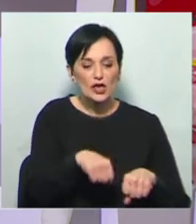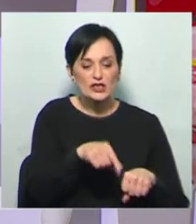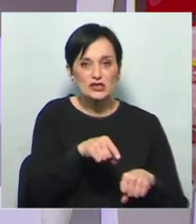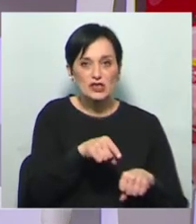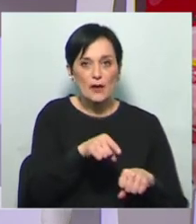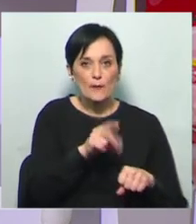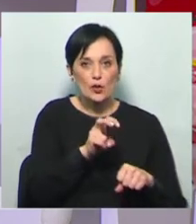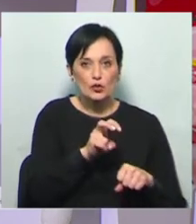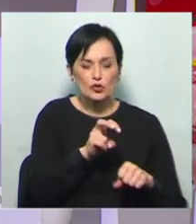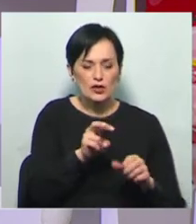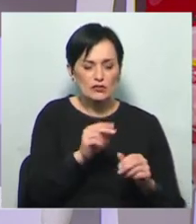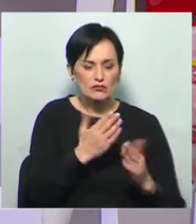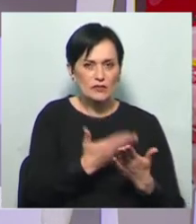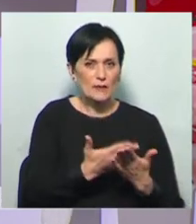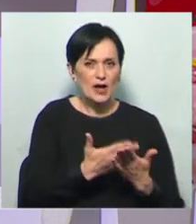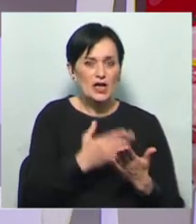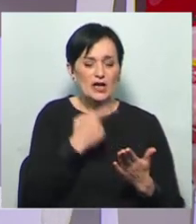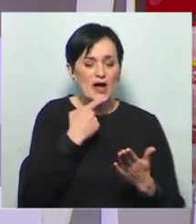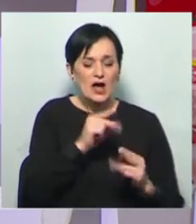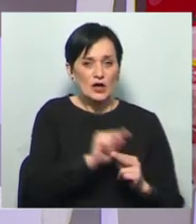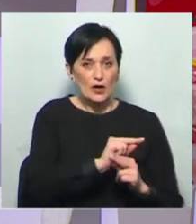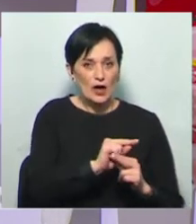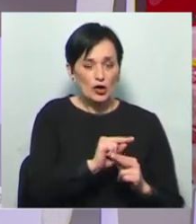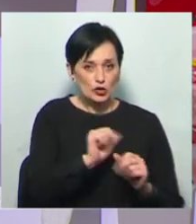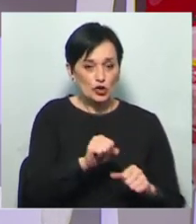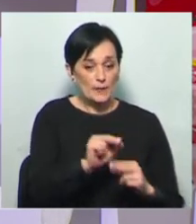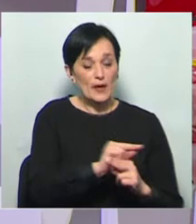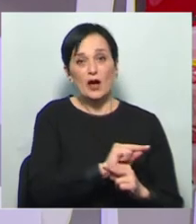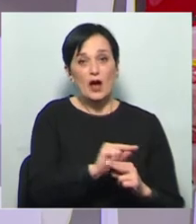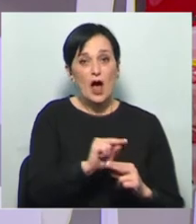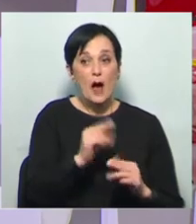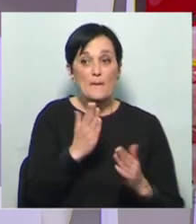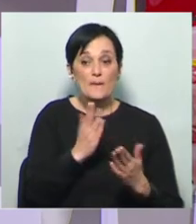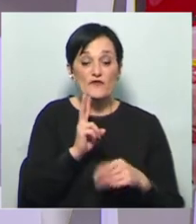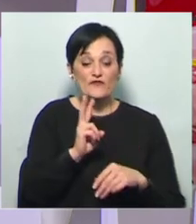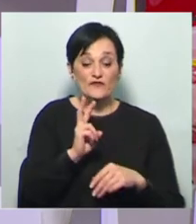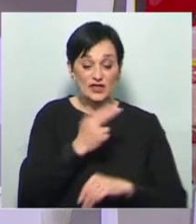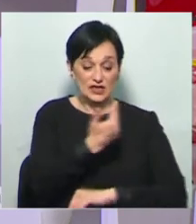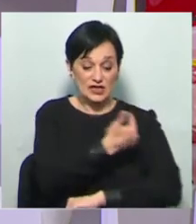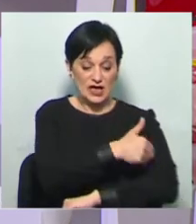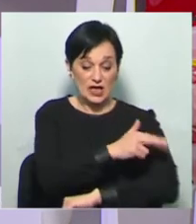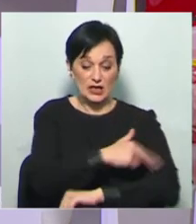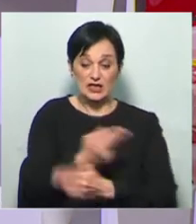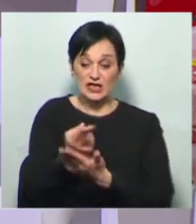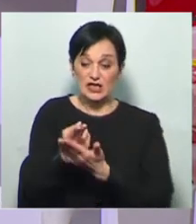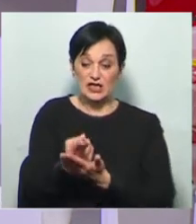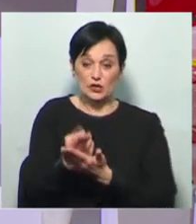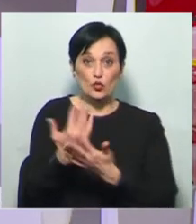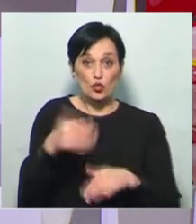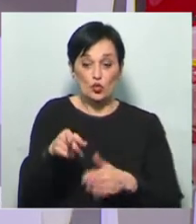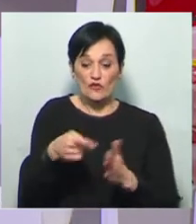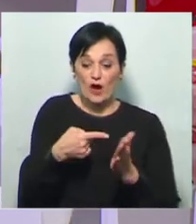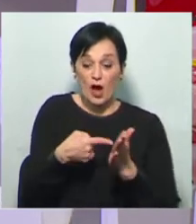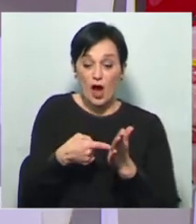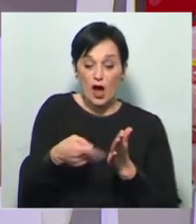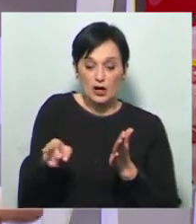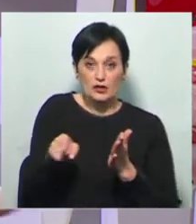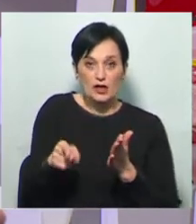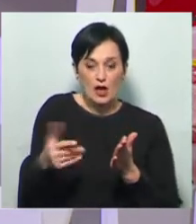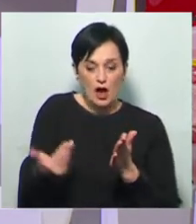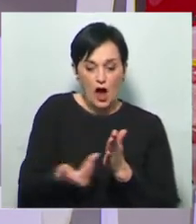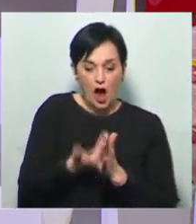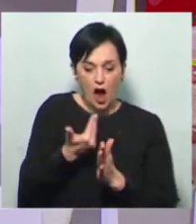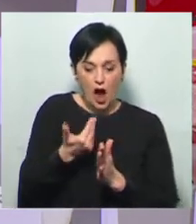დაინიშნოს ანტიკოაგულ რუტინულ დანიშნულზე არ ელაპარაკი. რაც შეეხება პაციენტებს, რომლებიც კლინიკიდან ეწერებიან, აქ უკვე ახალი შკალა, უკვე ახალი